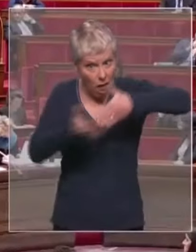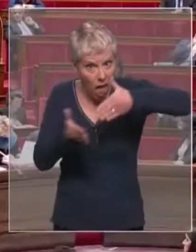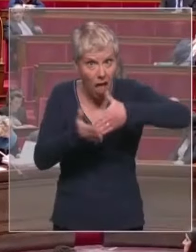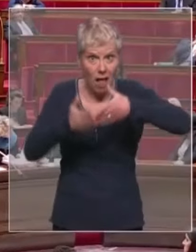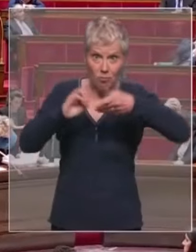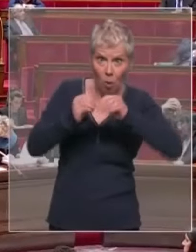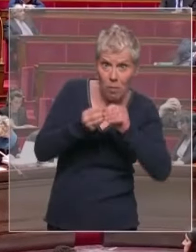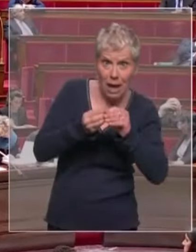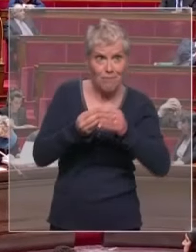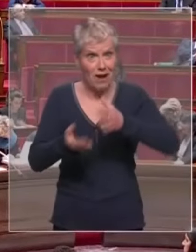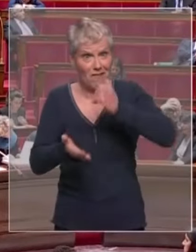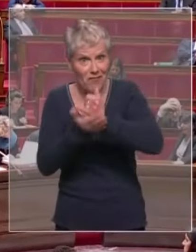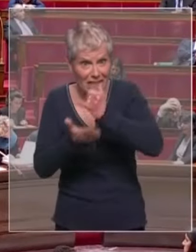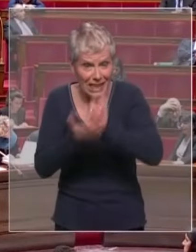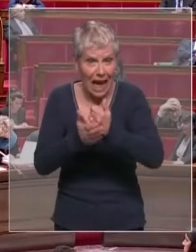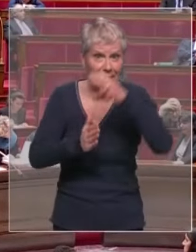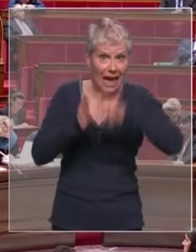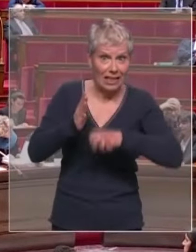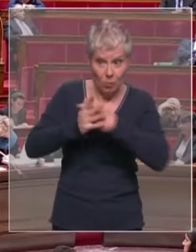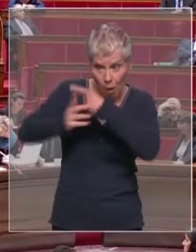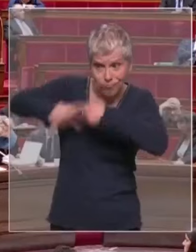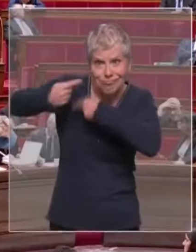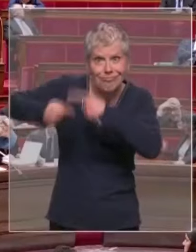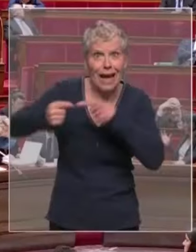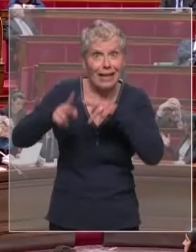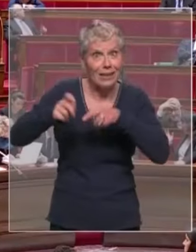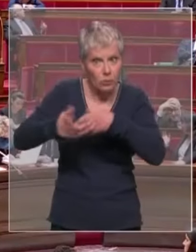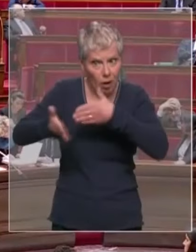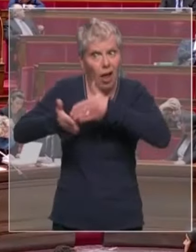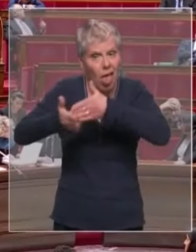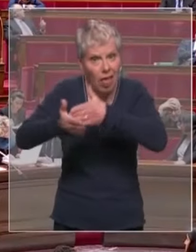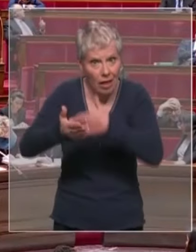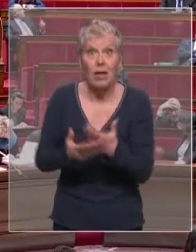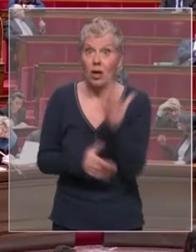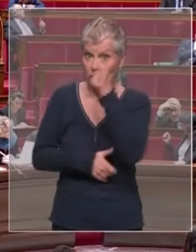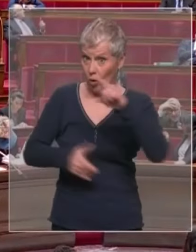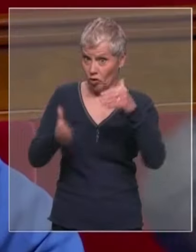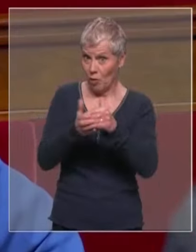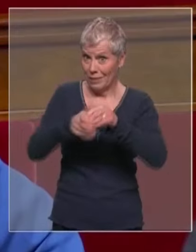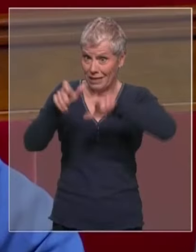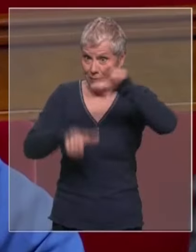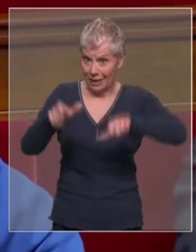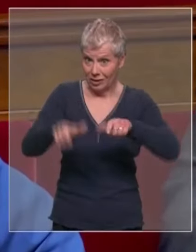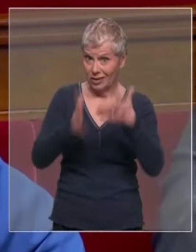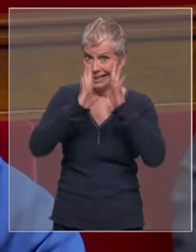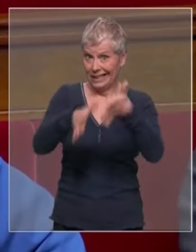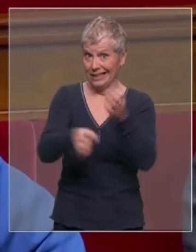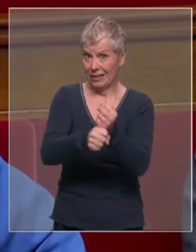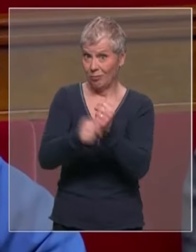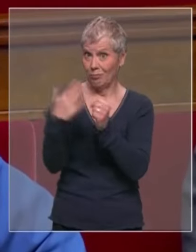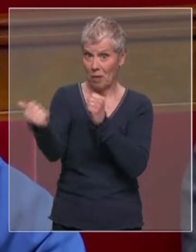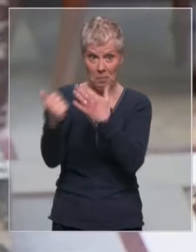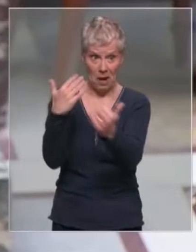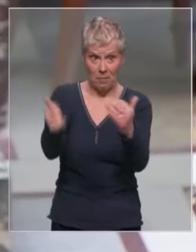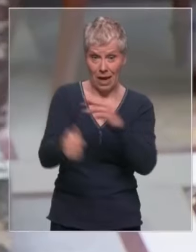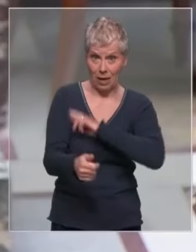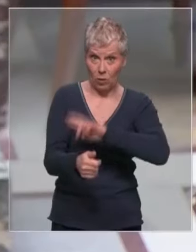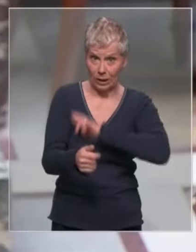et non fiscaux au renouvellement des générations des agriculteurs. Vous le savez, 200 000 agriculteurs vont partir dans les 10 ans qui viennent. C'est